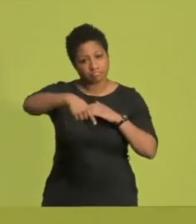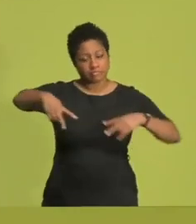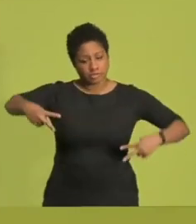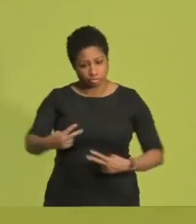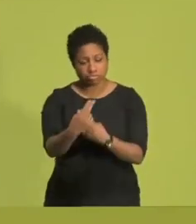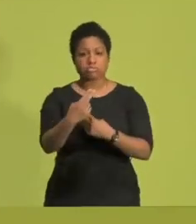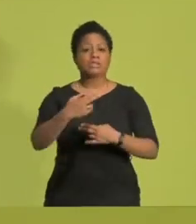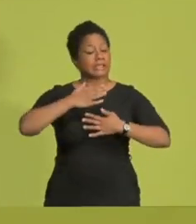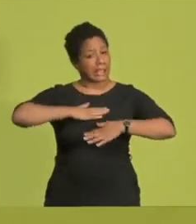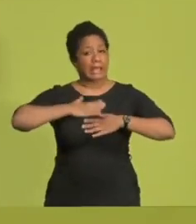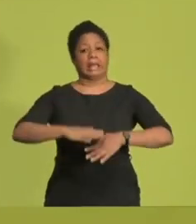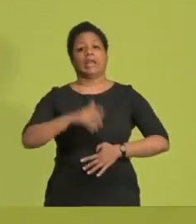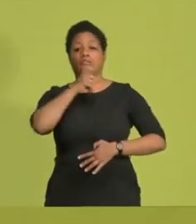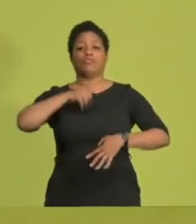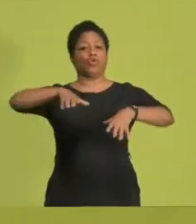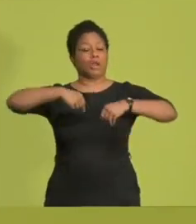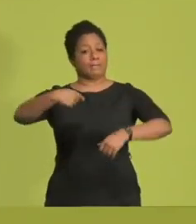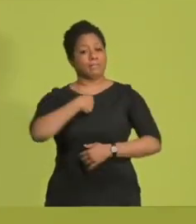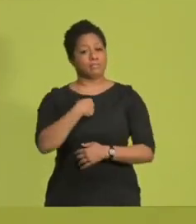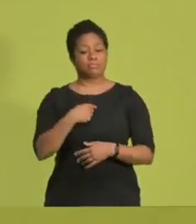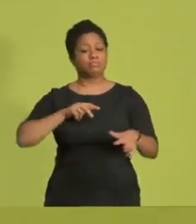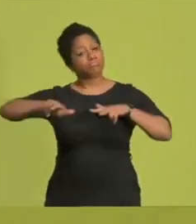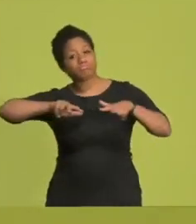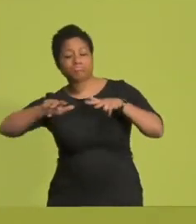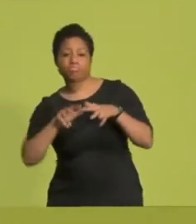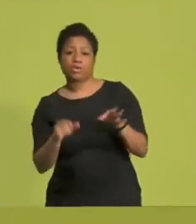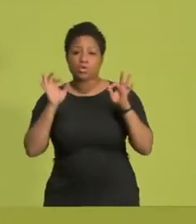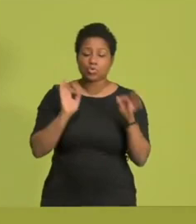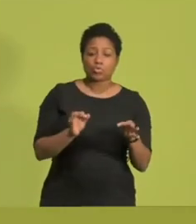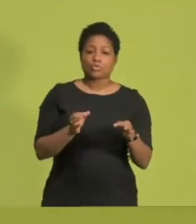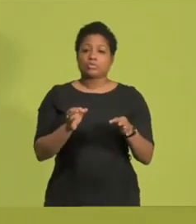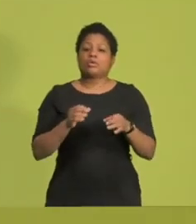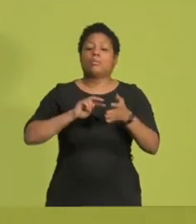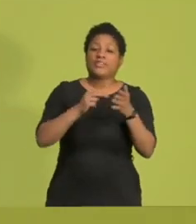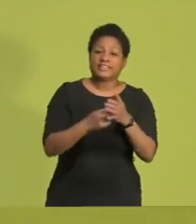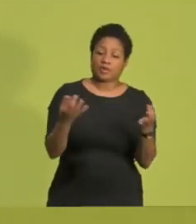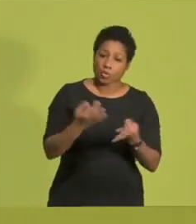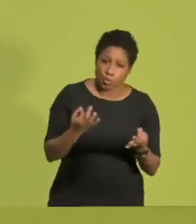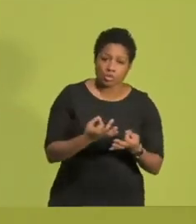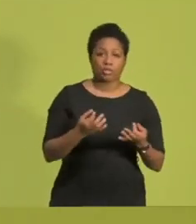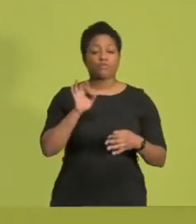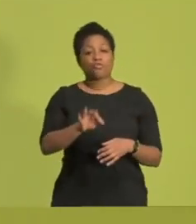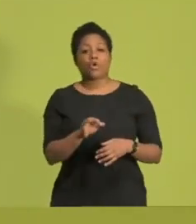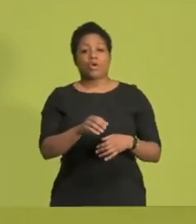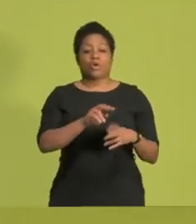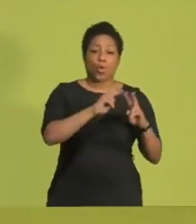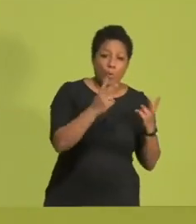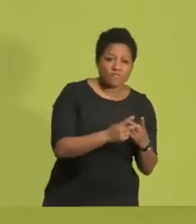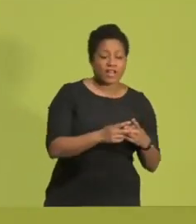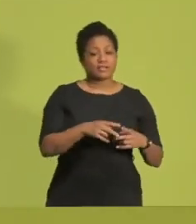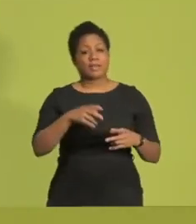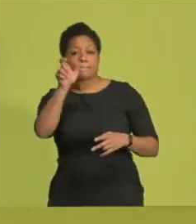gerne Verantwortung übernehmen in diesem Bereich und dafür sorgen, dass wir mit einer guten grünen Politik, Politik für Umwelt, Mensch und Tier